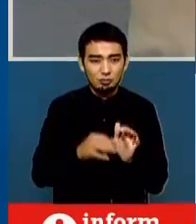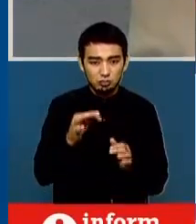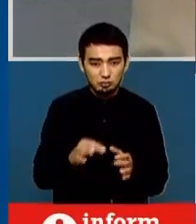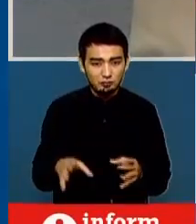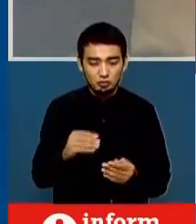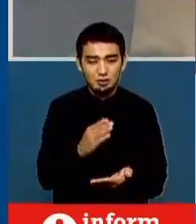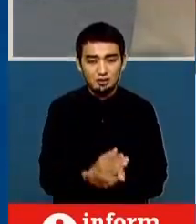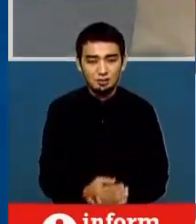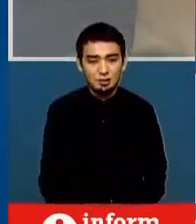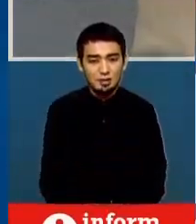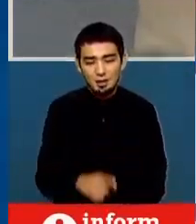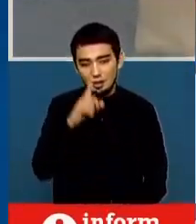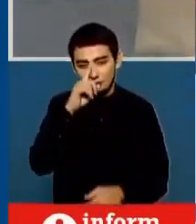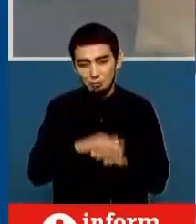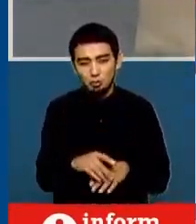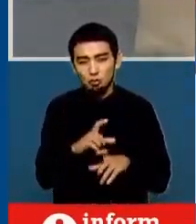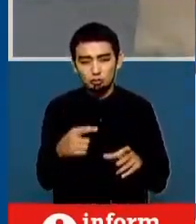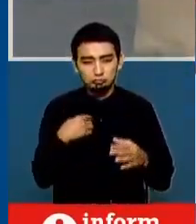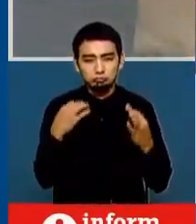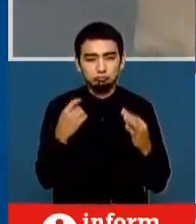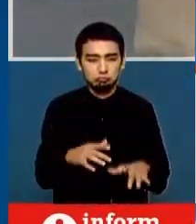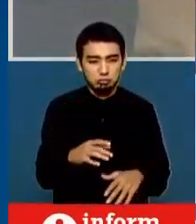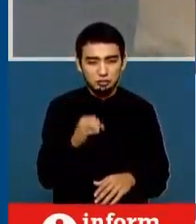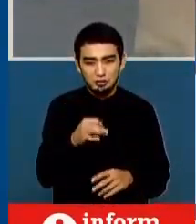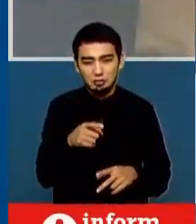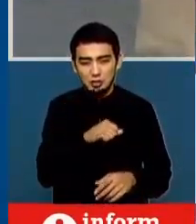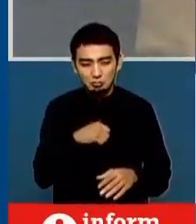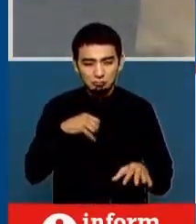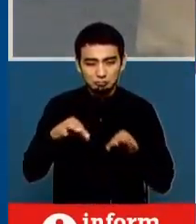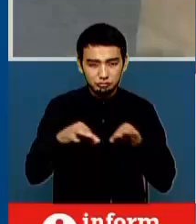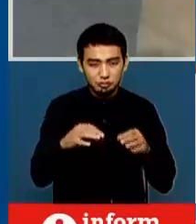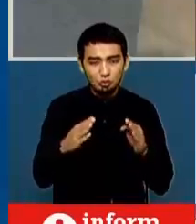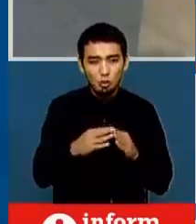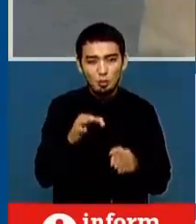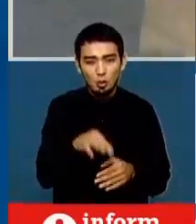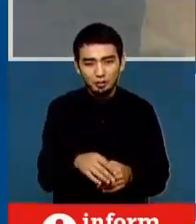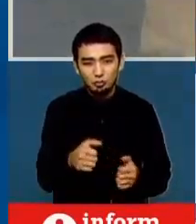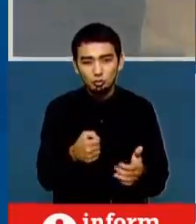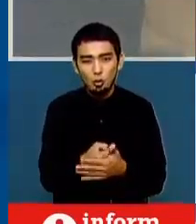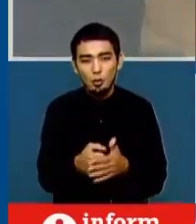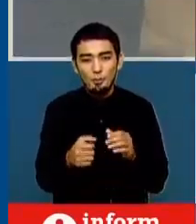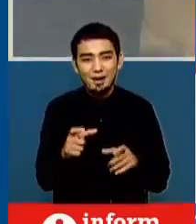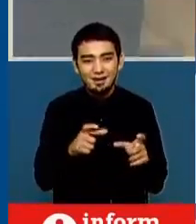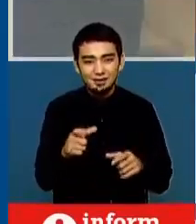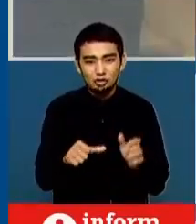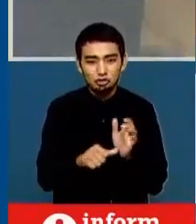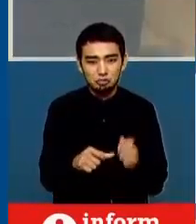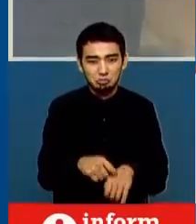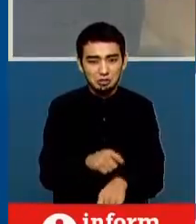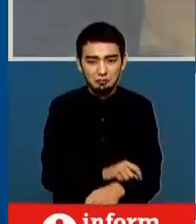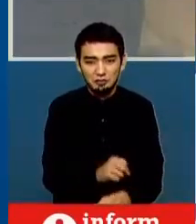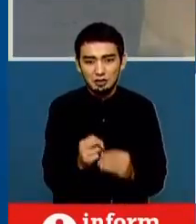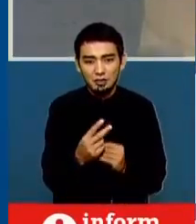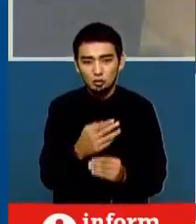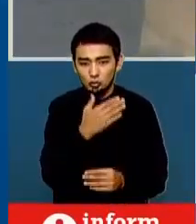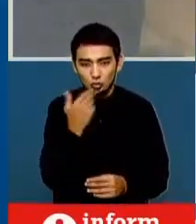данными акимата люди не согласны. Говорят, лично замеры делали и расстояние от дома до магазина всего 6 метров. Жильцы намерены и